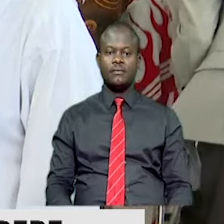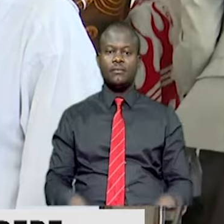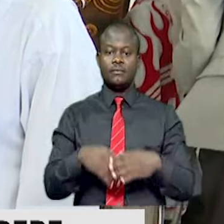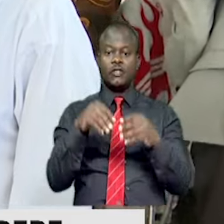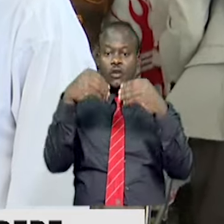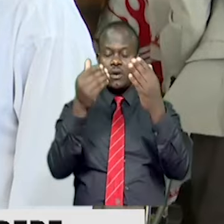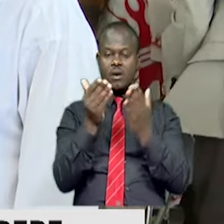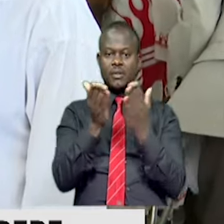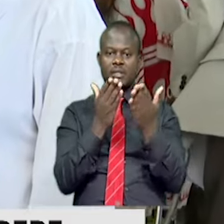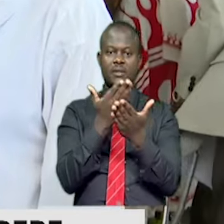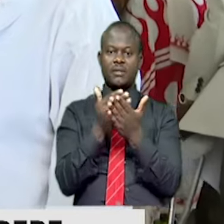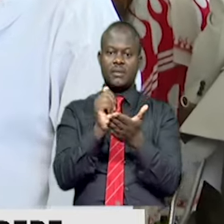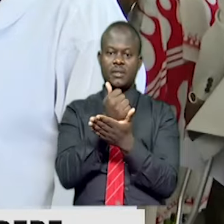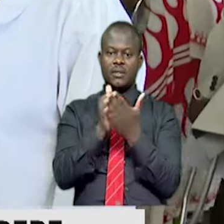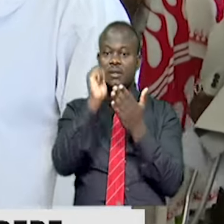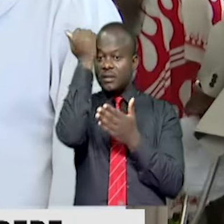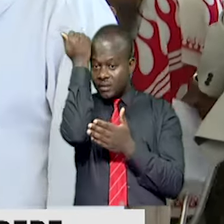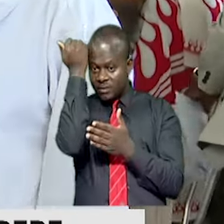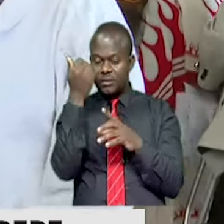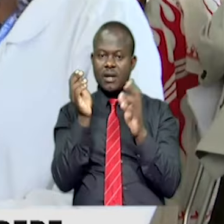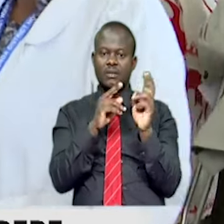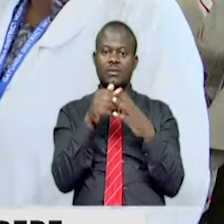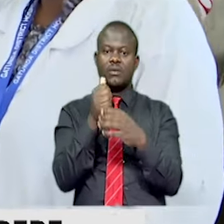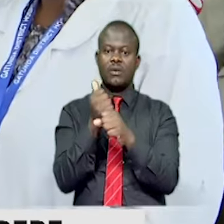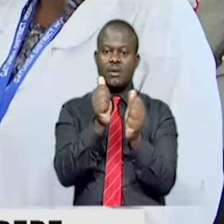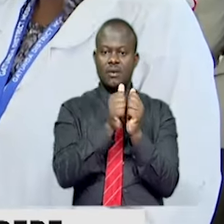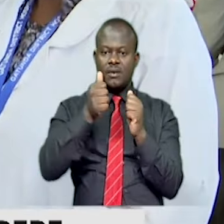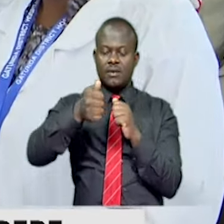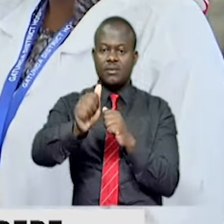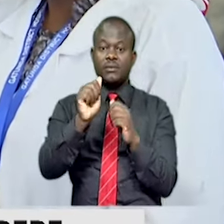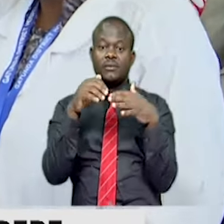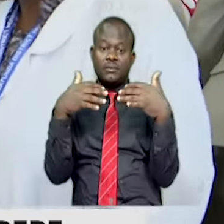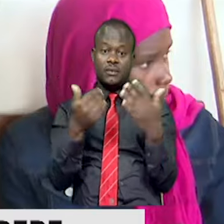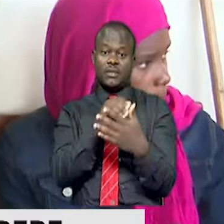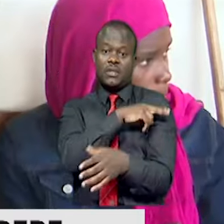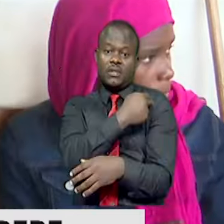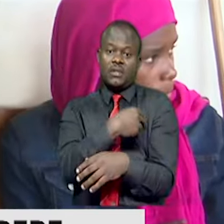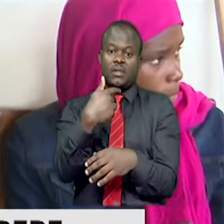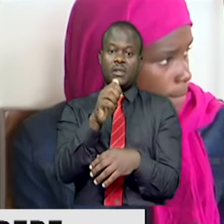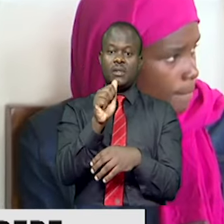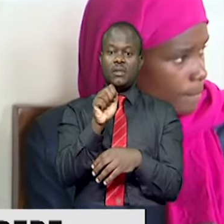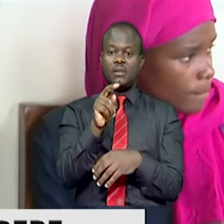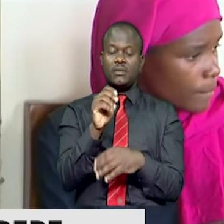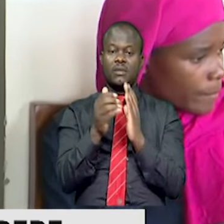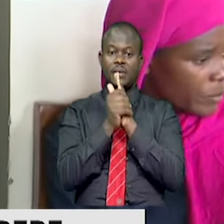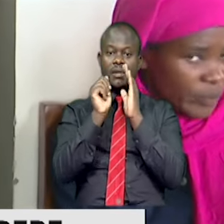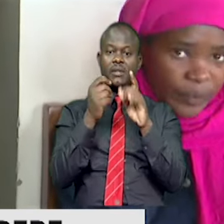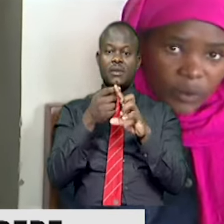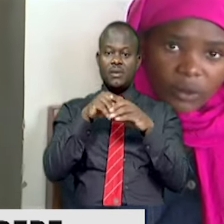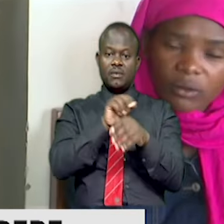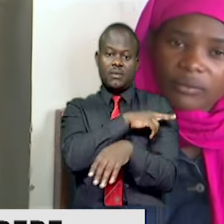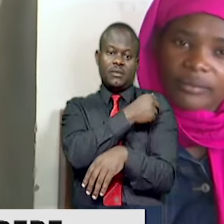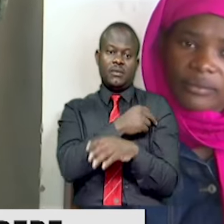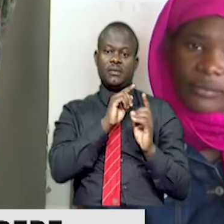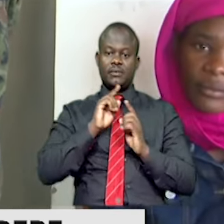Uhabwa serivisi asabwa icyangombwa cy'ubwishingizi asanzwe akorana nabwo. Uretse ku bitaro bya Gatunda, izi nzobere z'abaganga baturutse mu bitaro bya